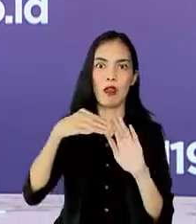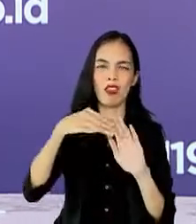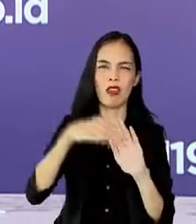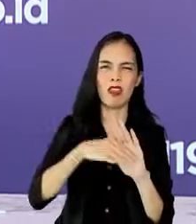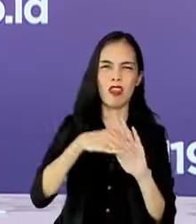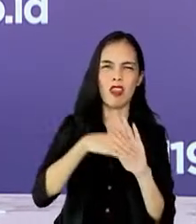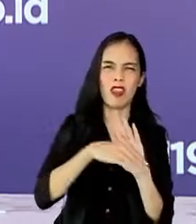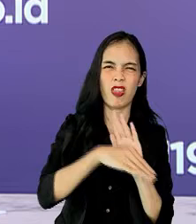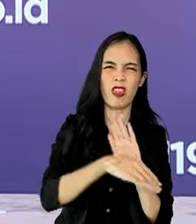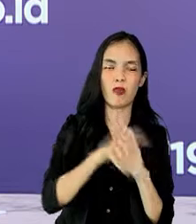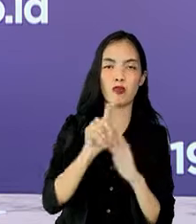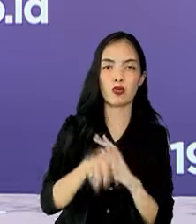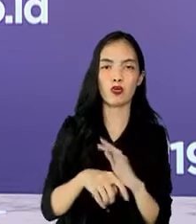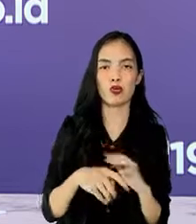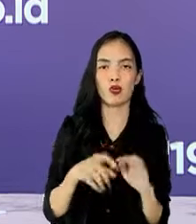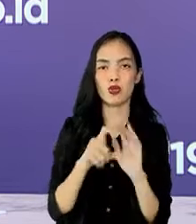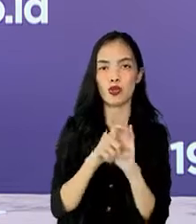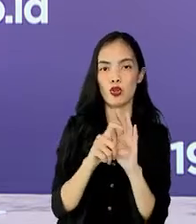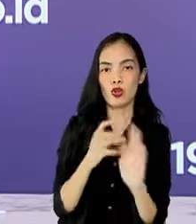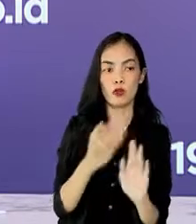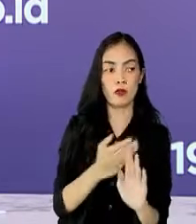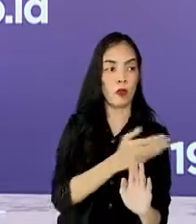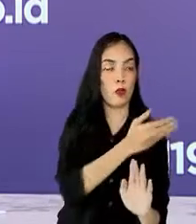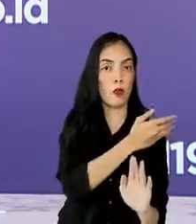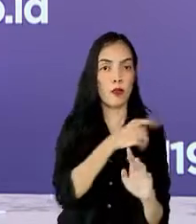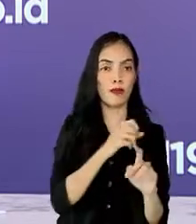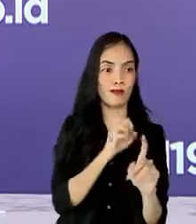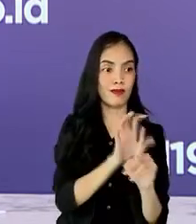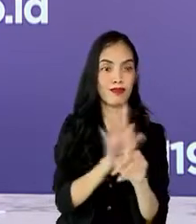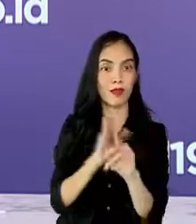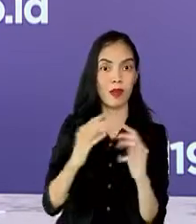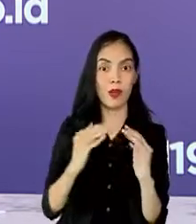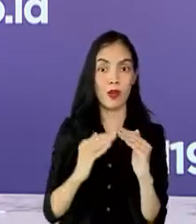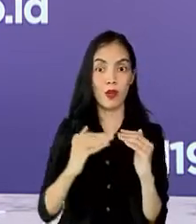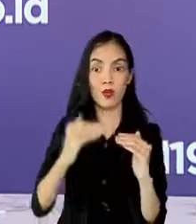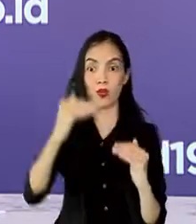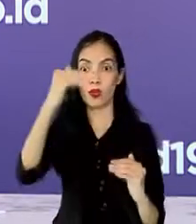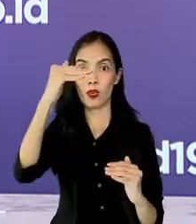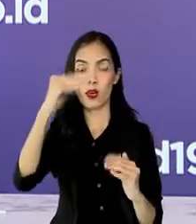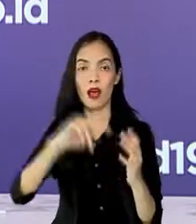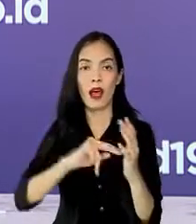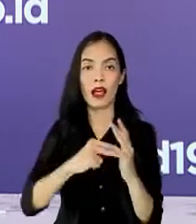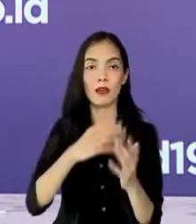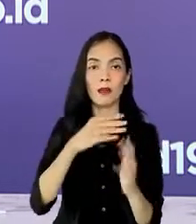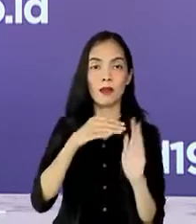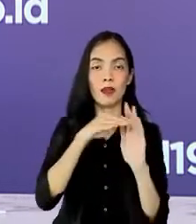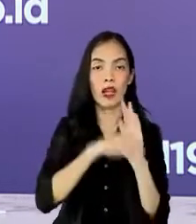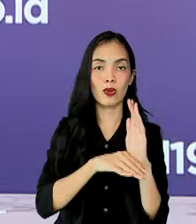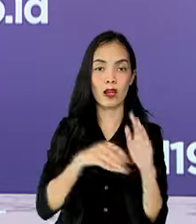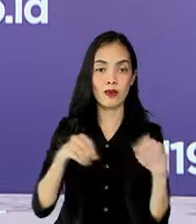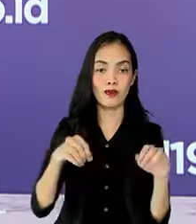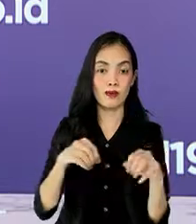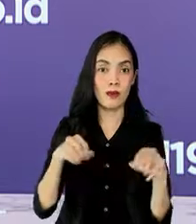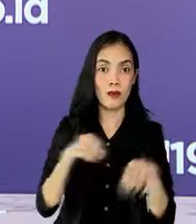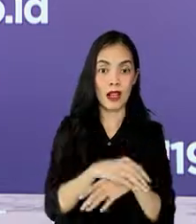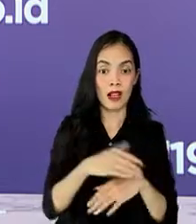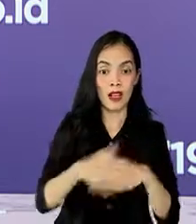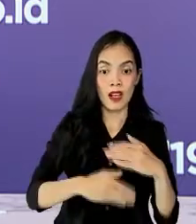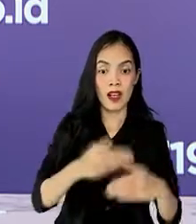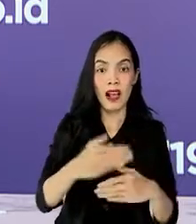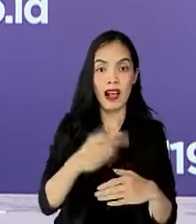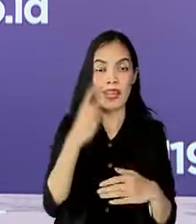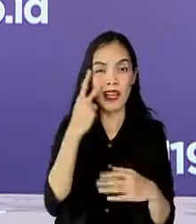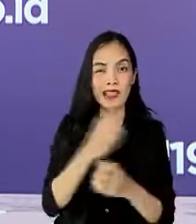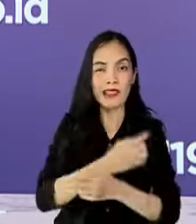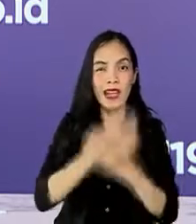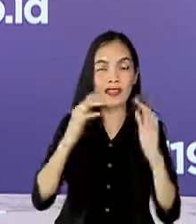Hai seperti pembelajaran pada kenaikan kenaikan yang lalu bahwa implementasi kebijakan biasanya terlihat setelah minggu